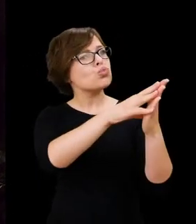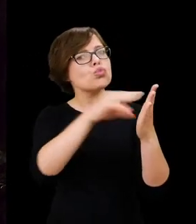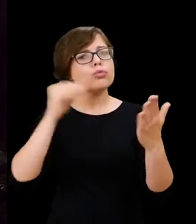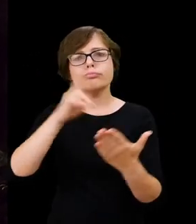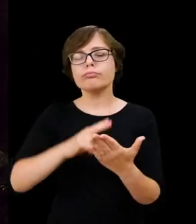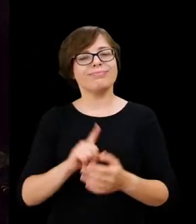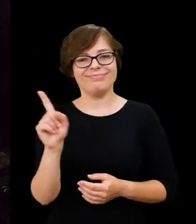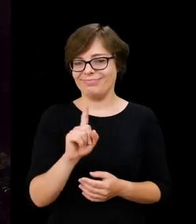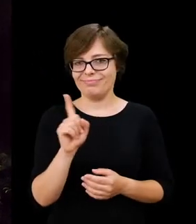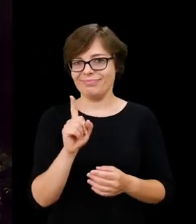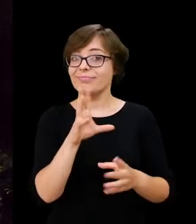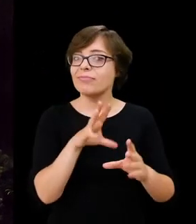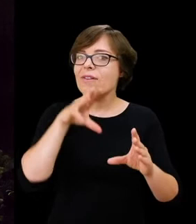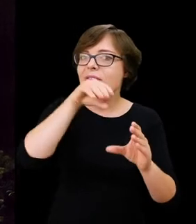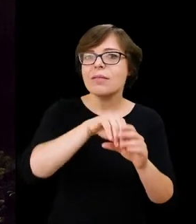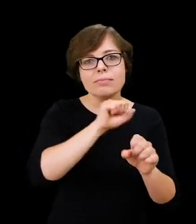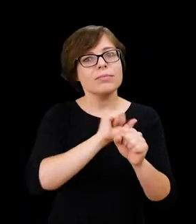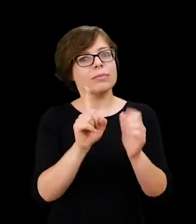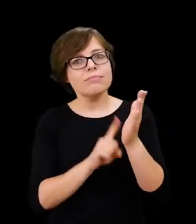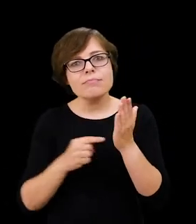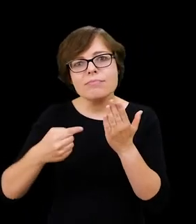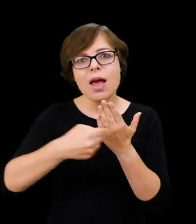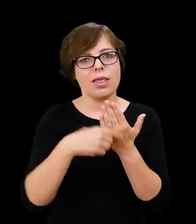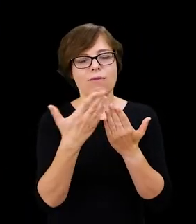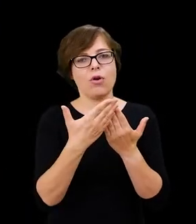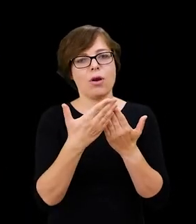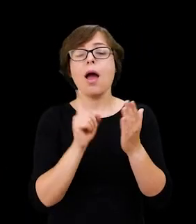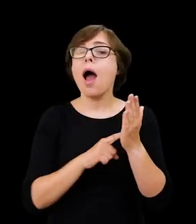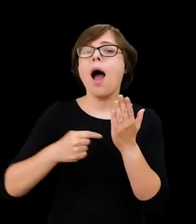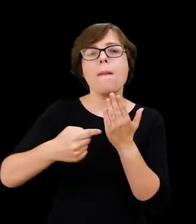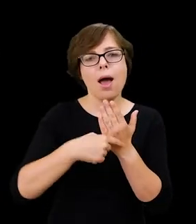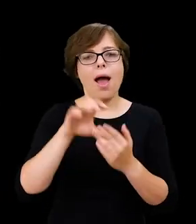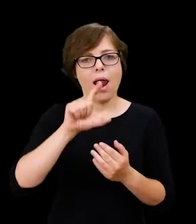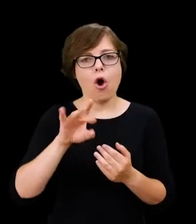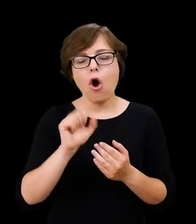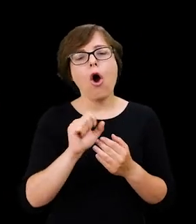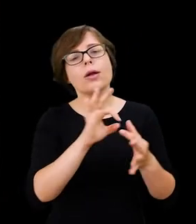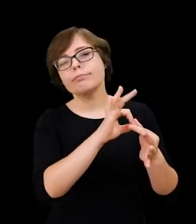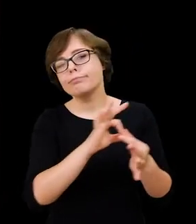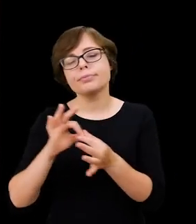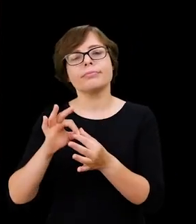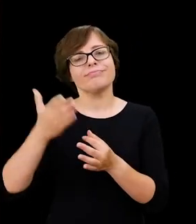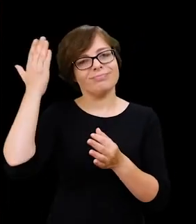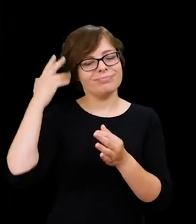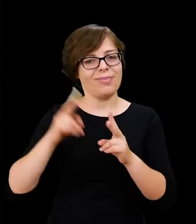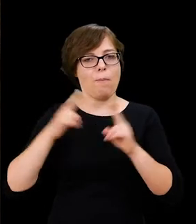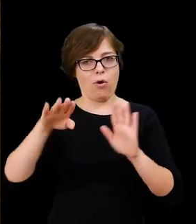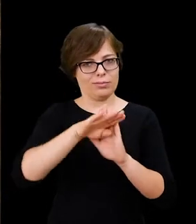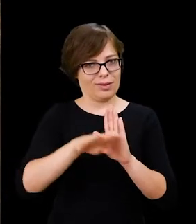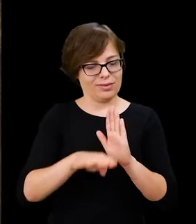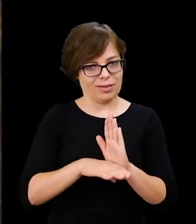Zazwyczaj opatrzone są aparatem alegorycznym zgodnie z obowiązującymi konwencjami